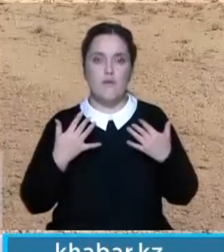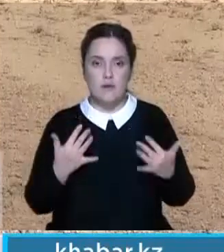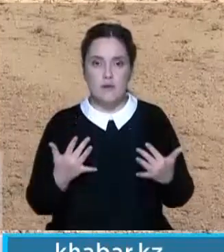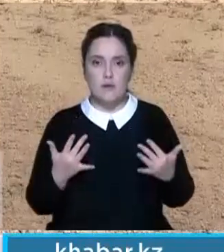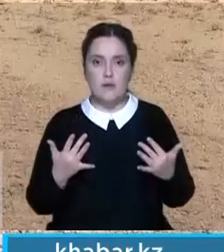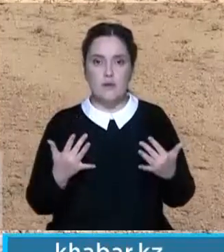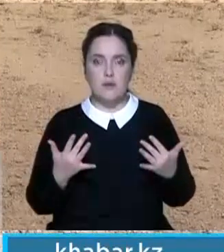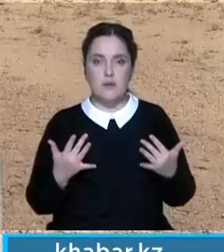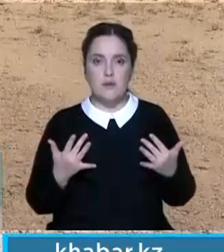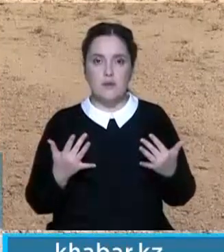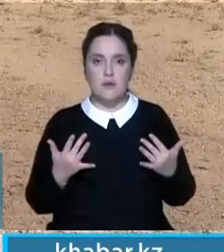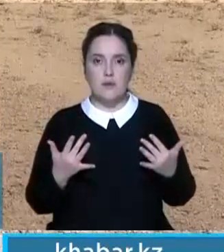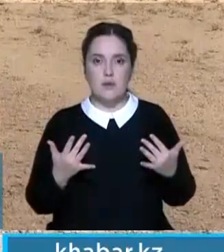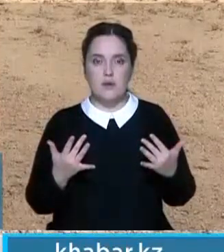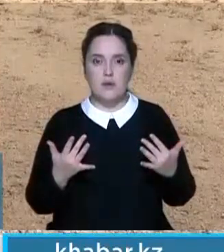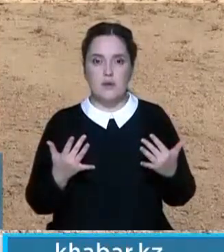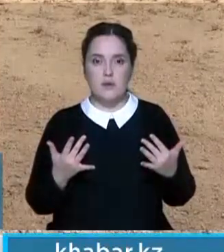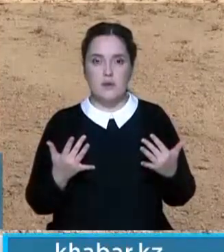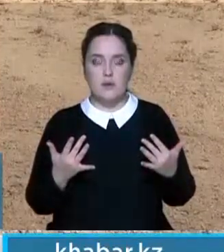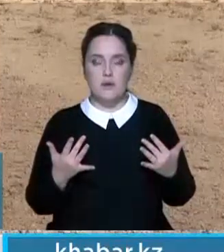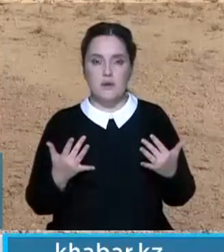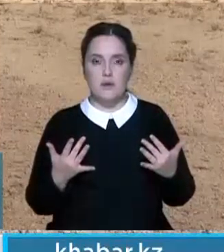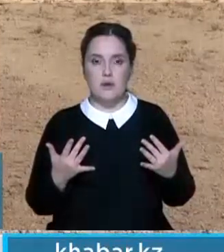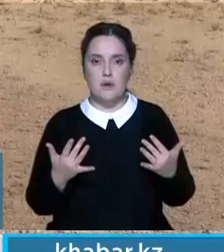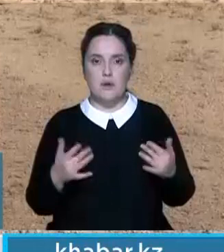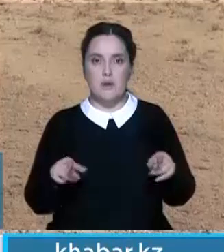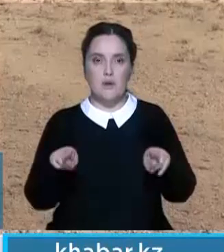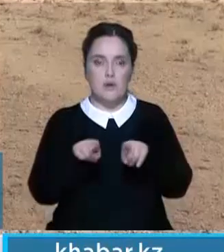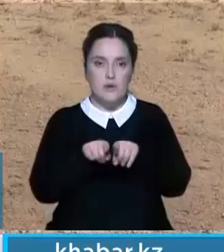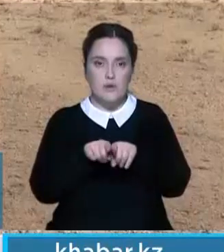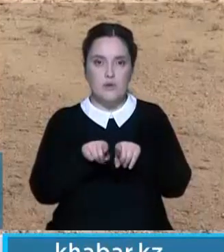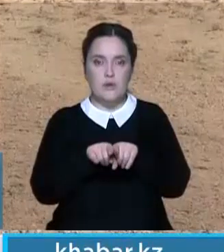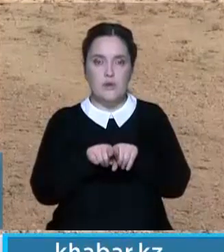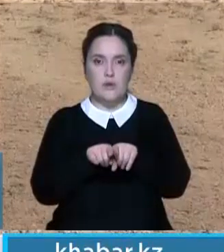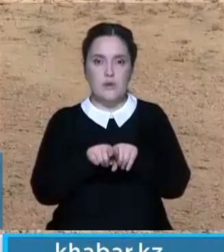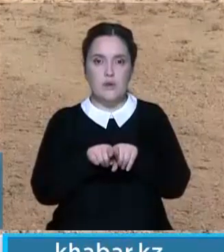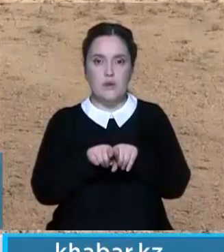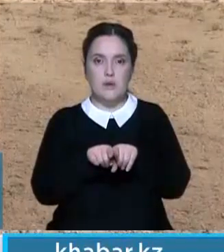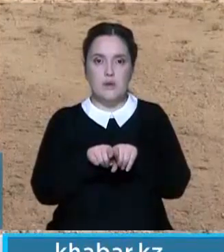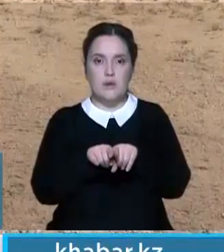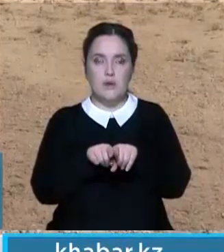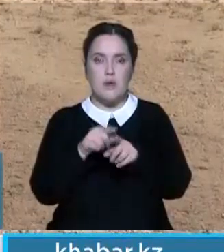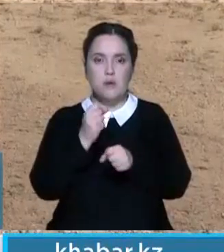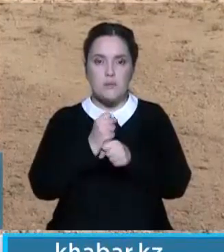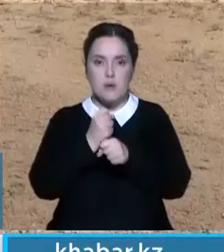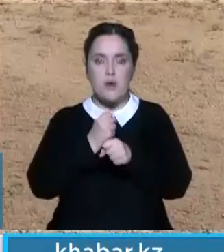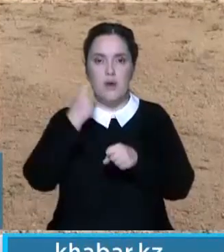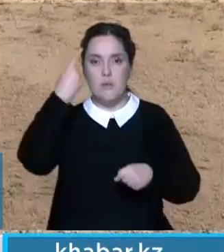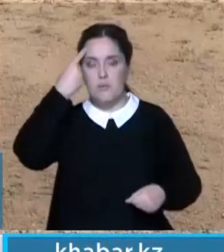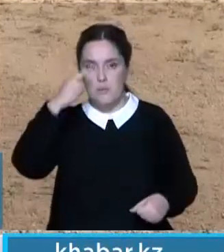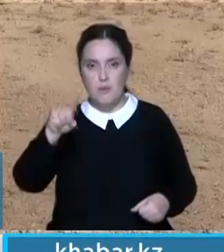радар трехкоординатный, метровый диапазон, который тоже наши конструктора, разработчики предприятия разработали. И